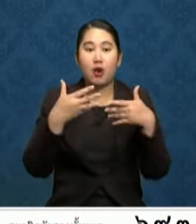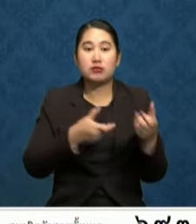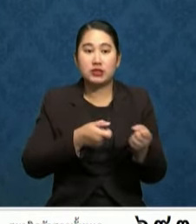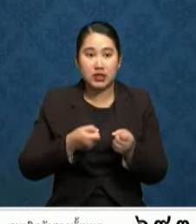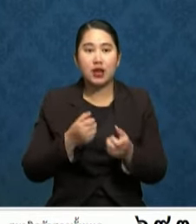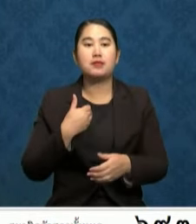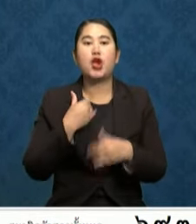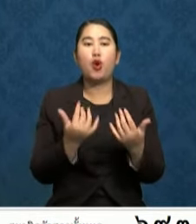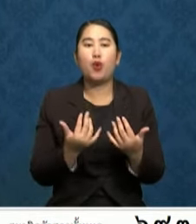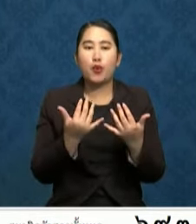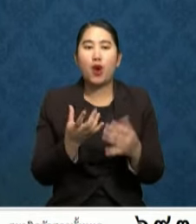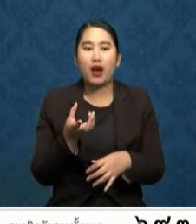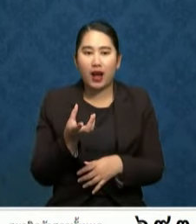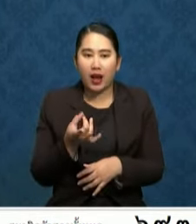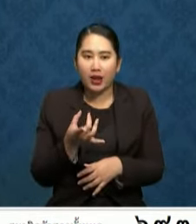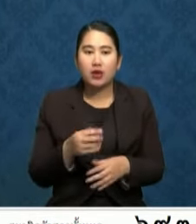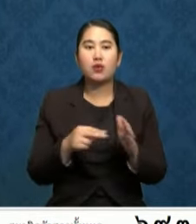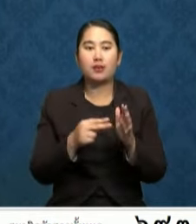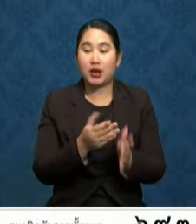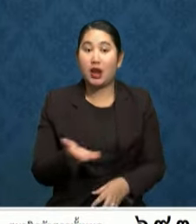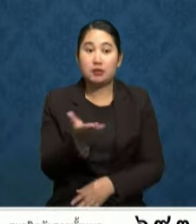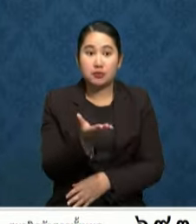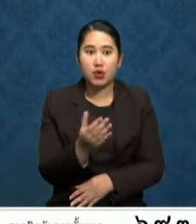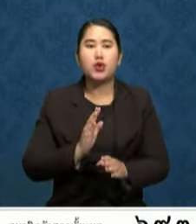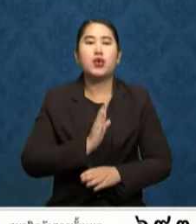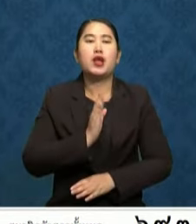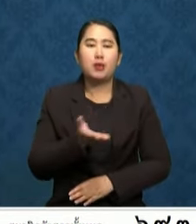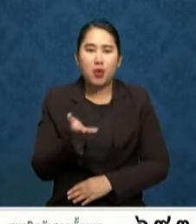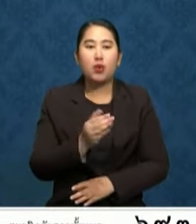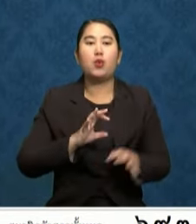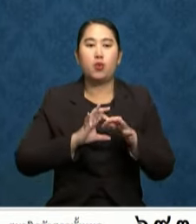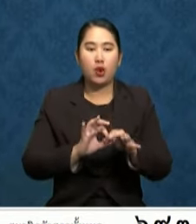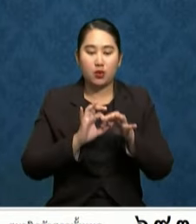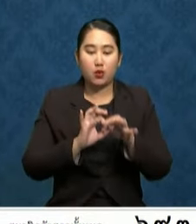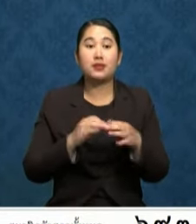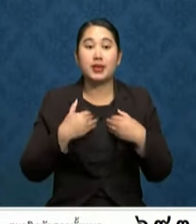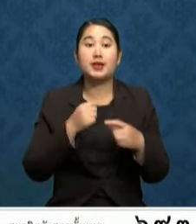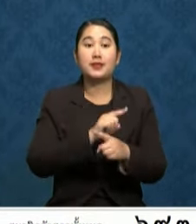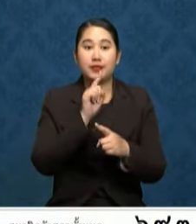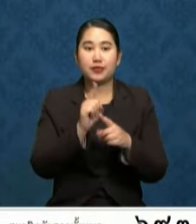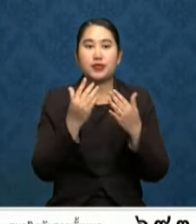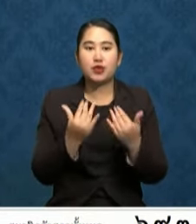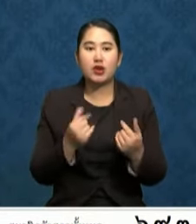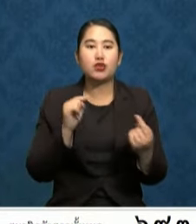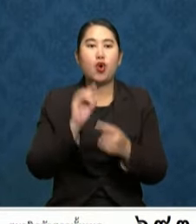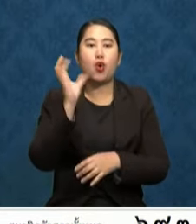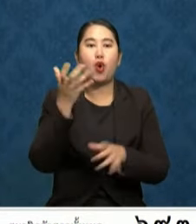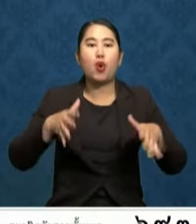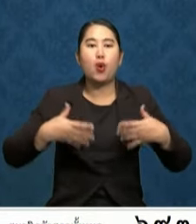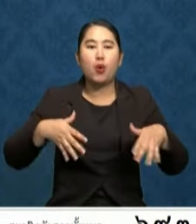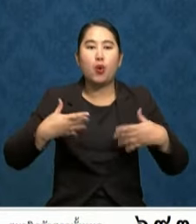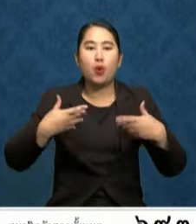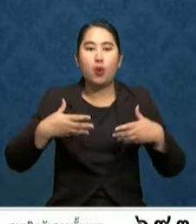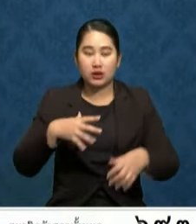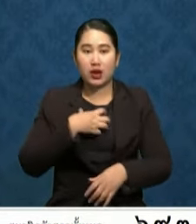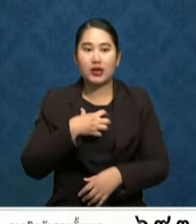แล้วถามว่าเขารออะไรครับเขาก็รอสิ่งที่ท่านผู้มีเกียรติได้เป็นห่วงนะครับ 1วันนี้เป็นโรคใหม่โลกร้อนเขาต้องการนะครับ